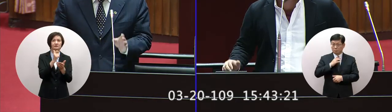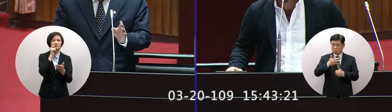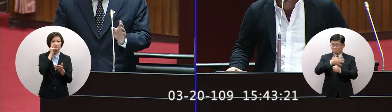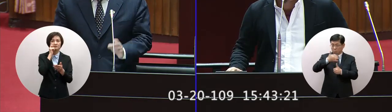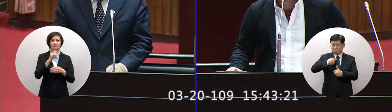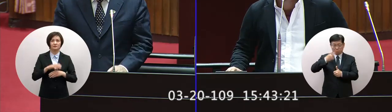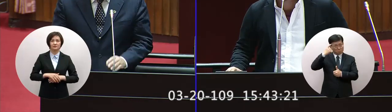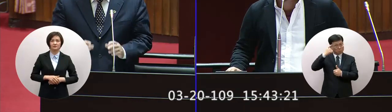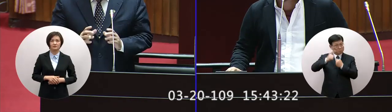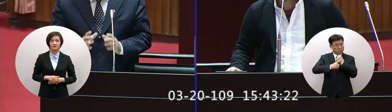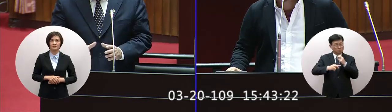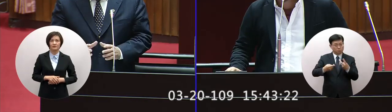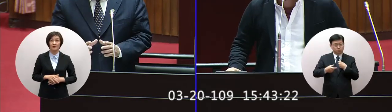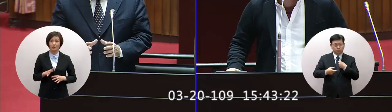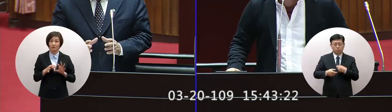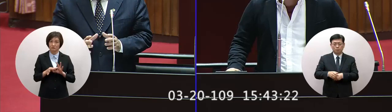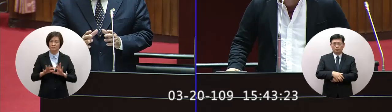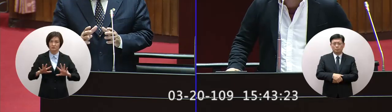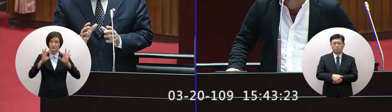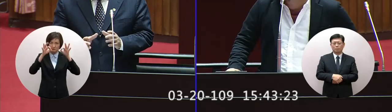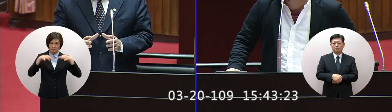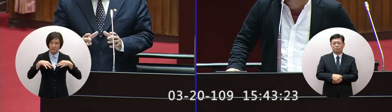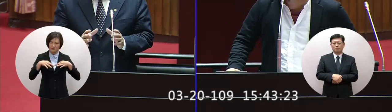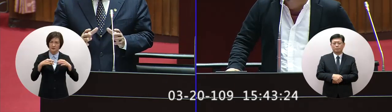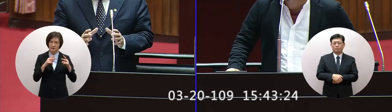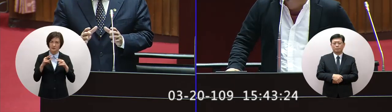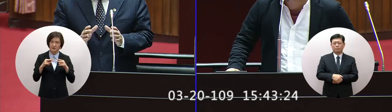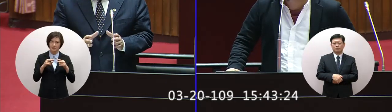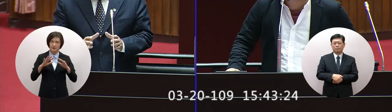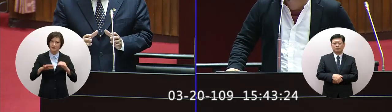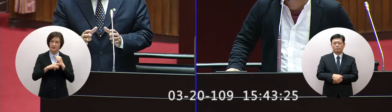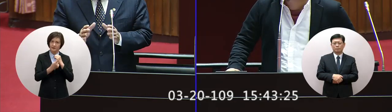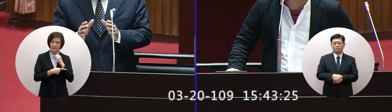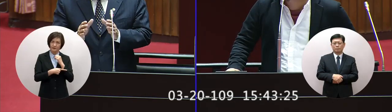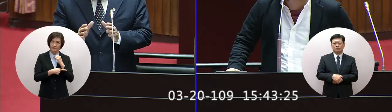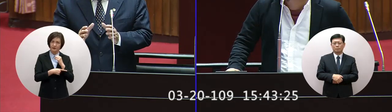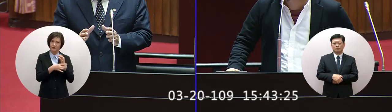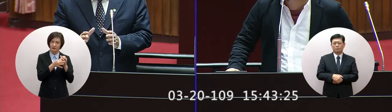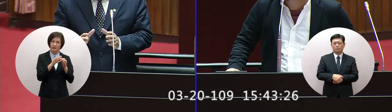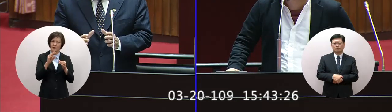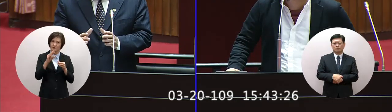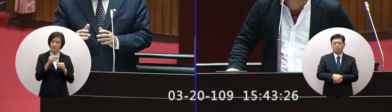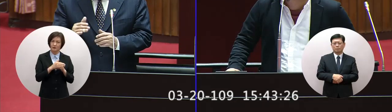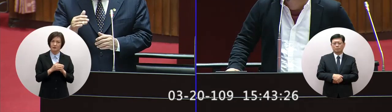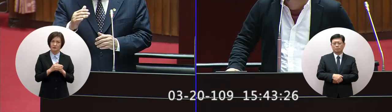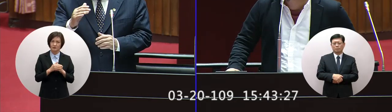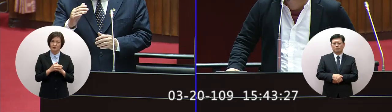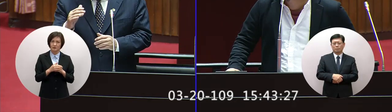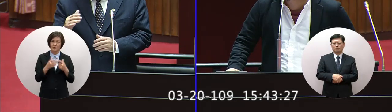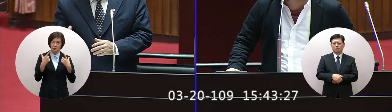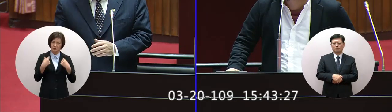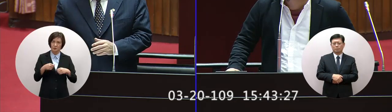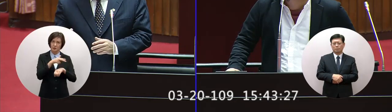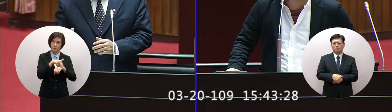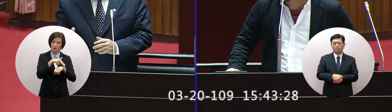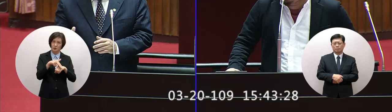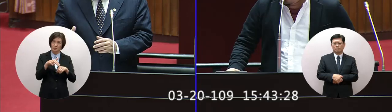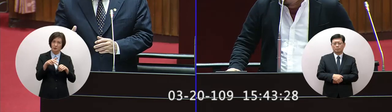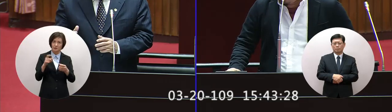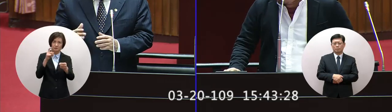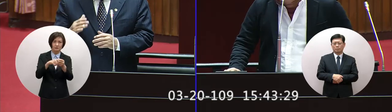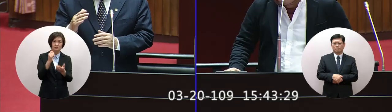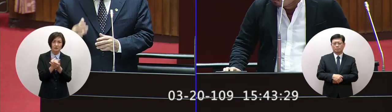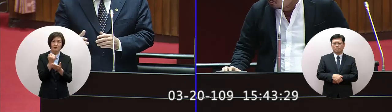长觉得该修法吗？ 所以我们现在在检讨说，现有的法到底能不能让我们照我们原来规划的这个减碳的路径达